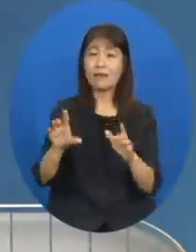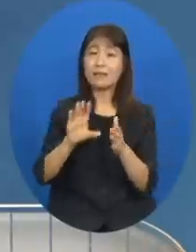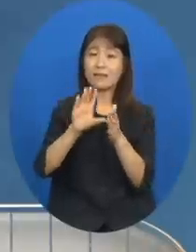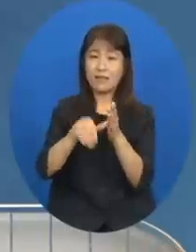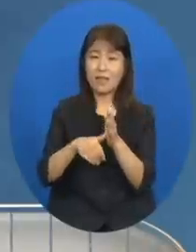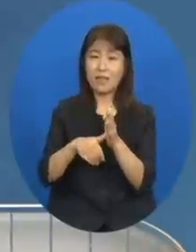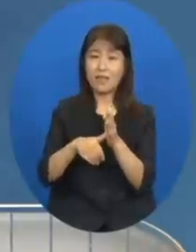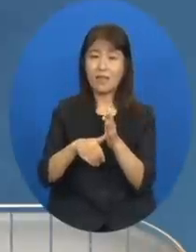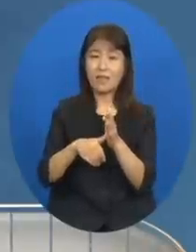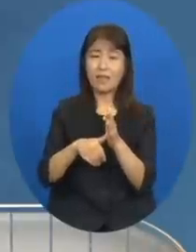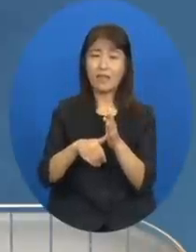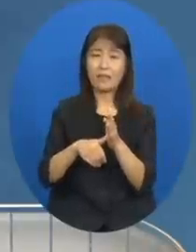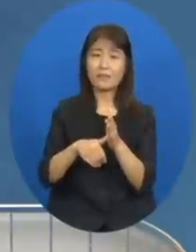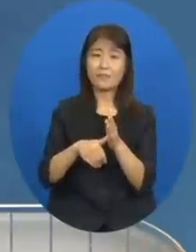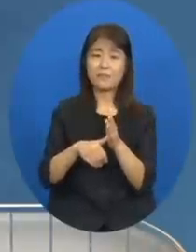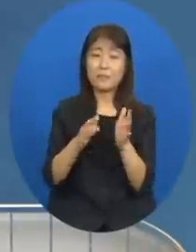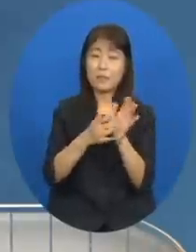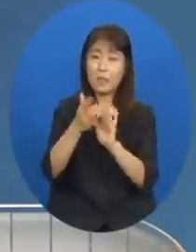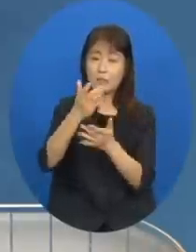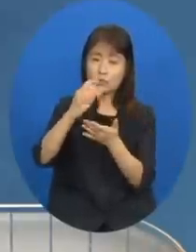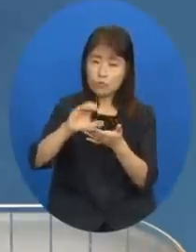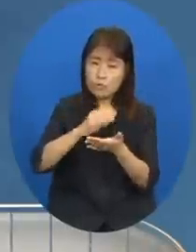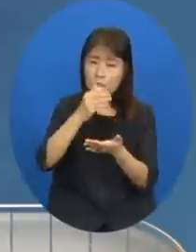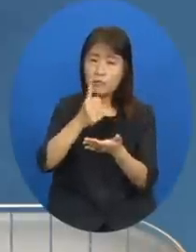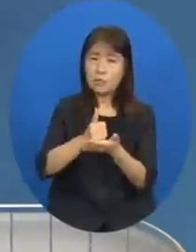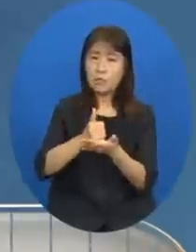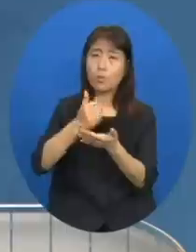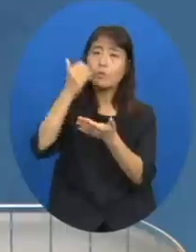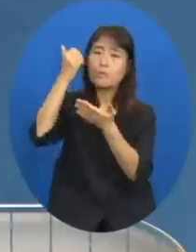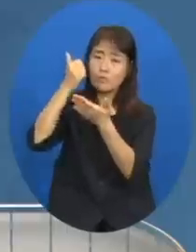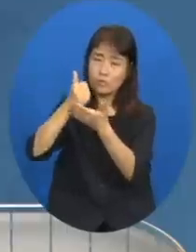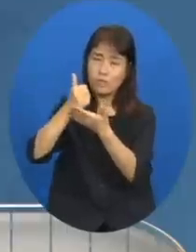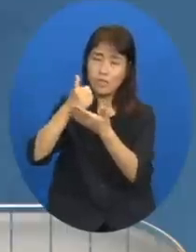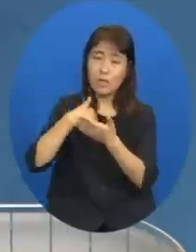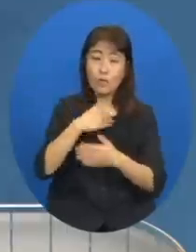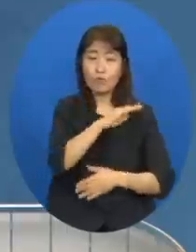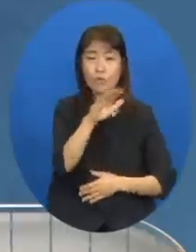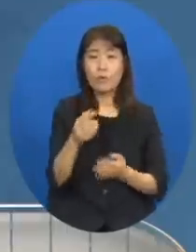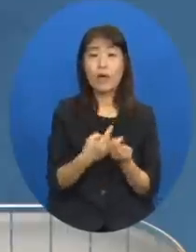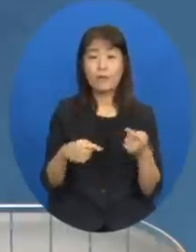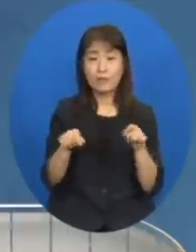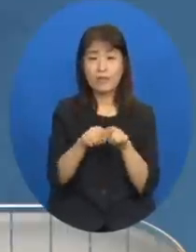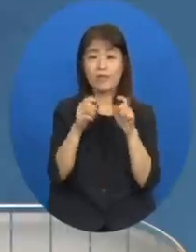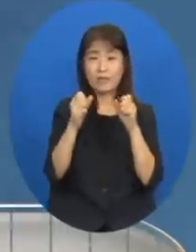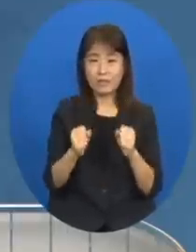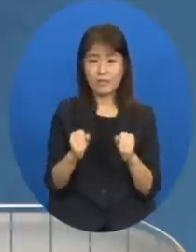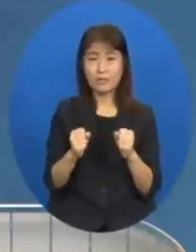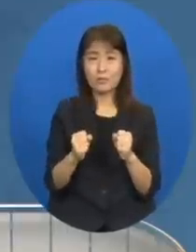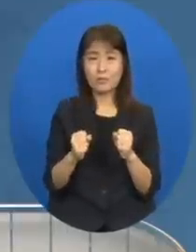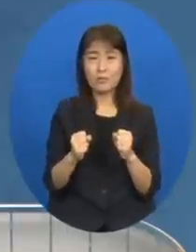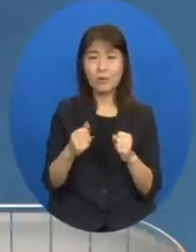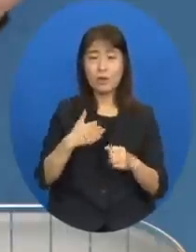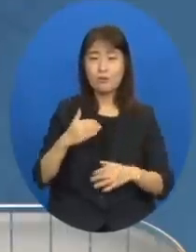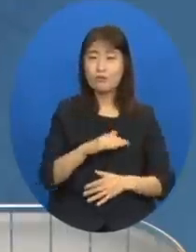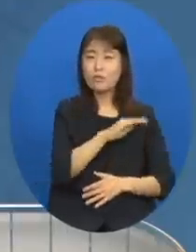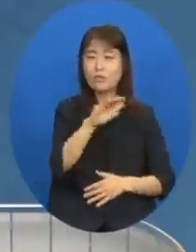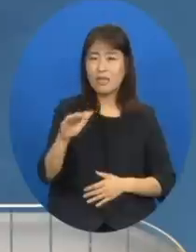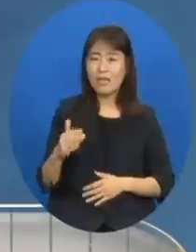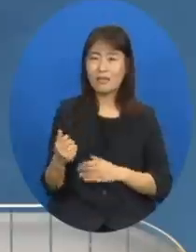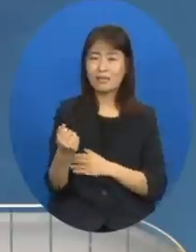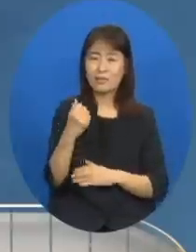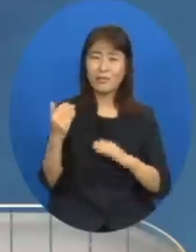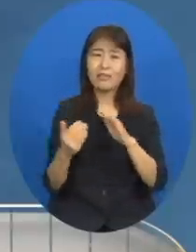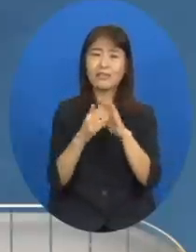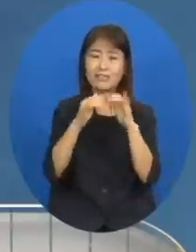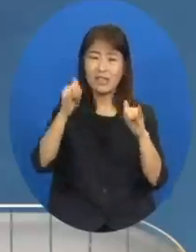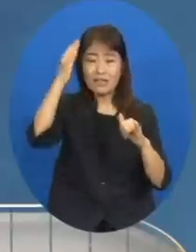겪지만 예수 그리스도 그분이 우리와 함께 계세요 그 예수님은 우리의 정말 전능자의 그늘이 되어